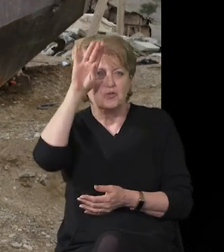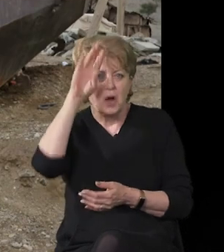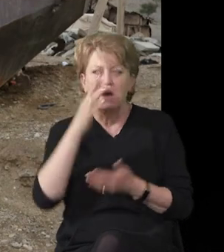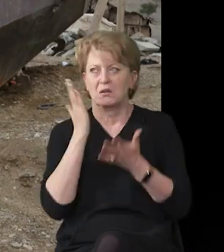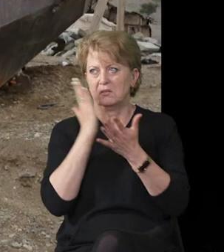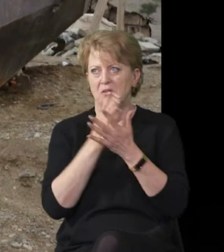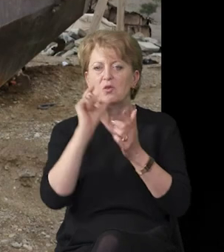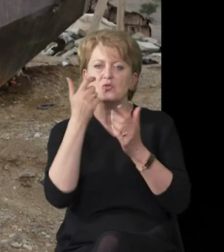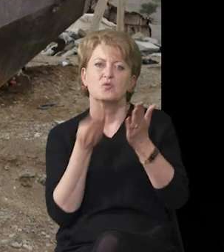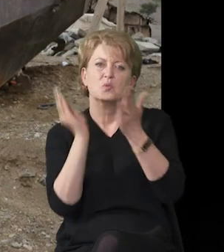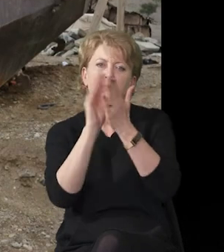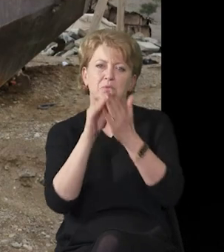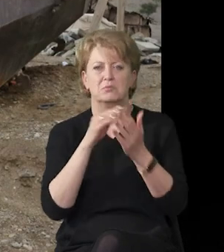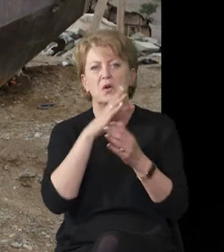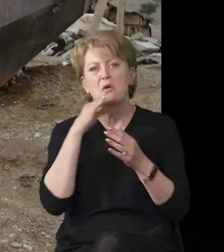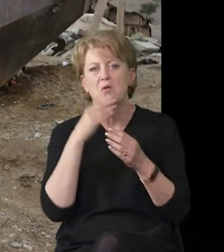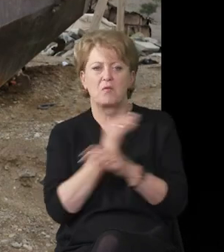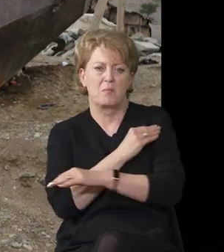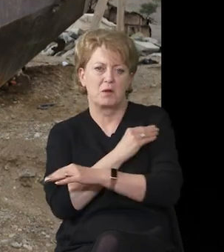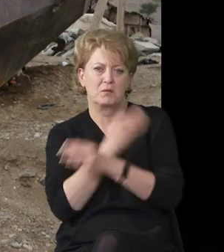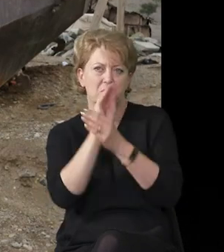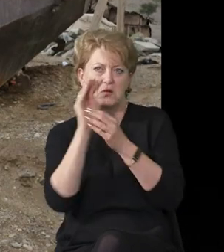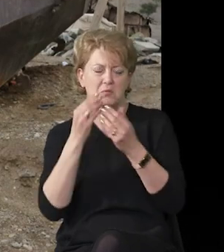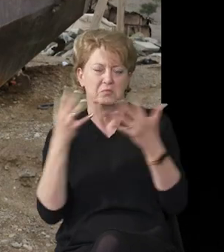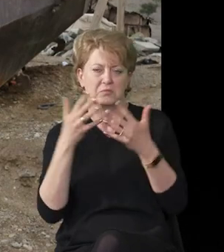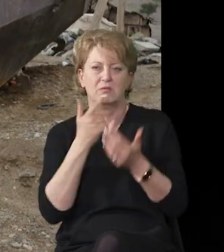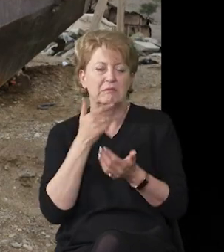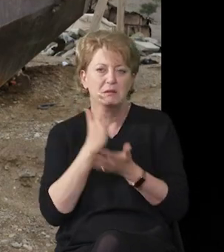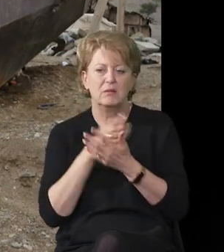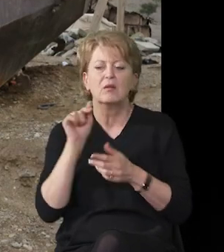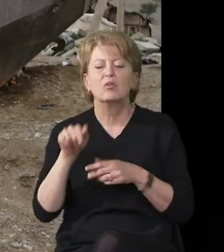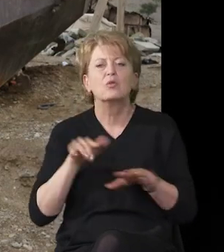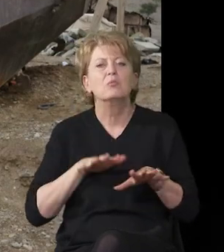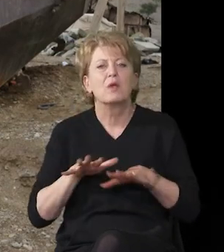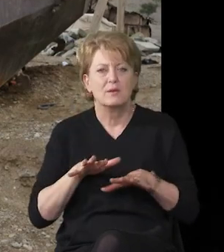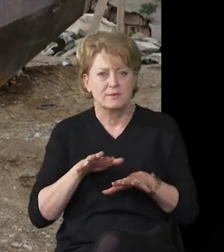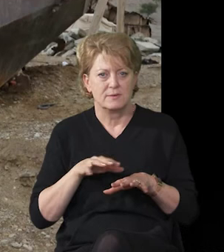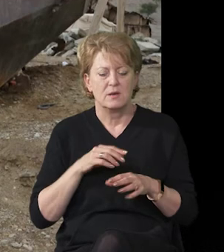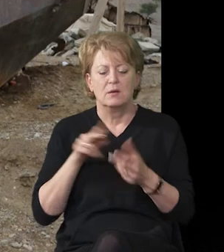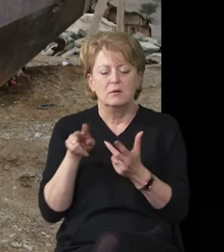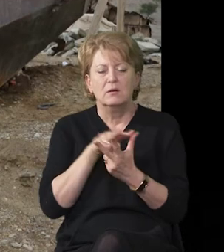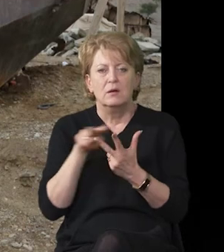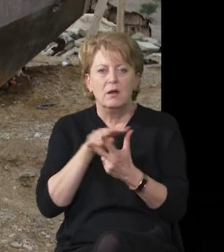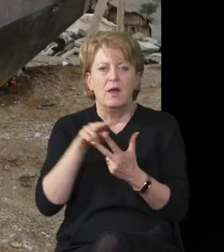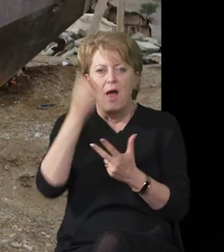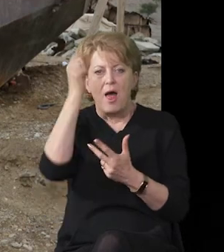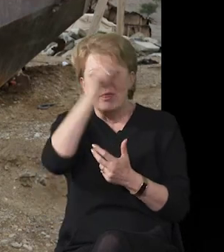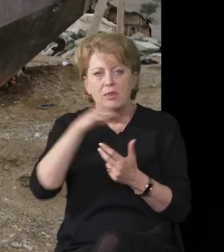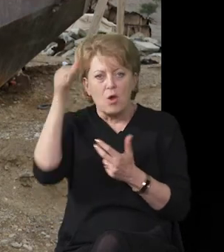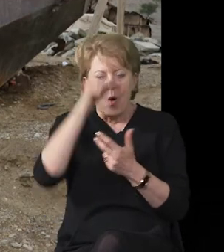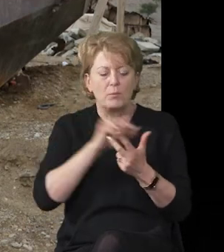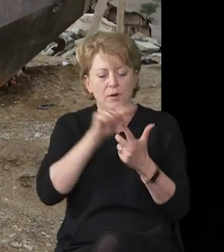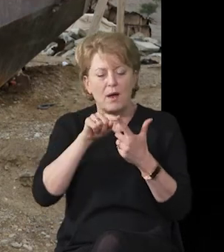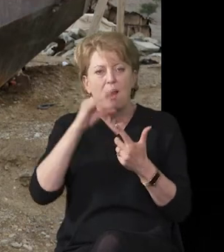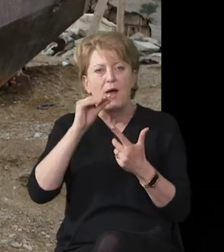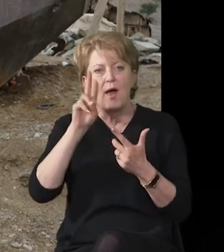krajobraz. To jest też miejsce, w którym przez wiele lat toczyła się wojna między Etiopią a Erytreą, zakończona oderwaniem się Erytrei